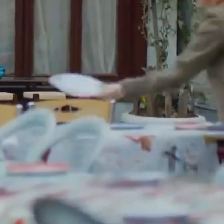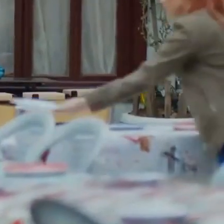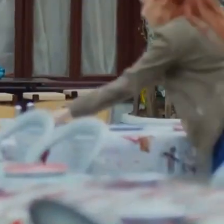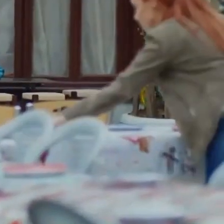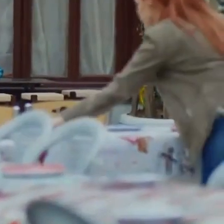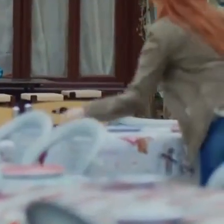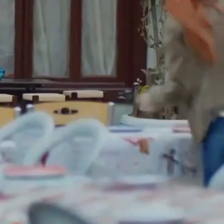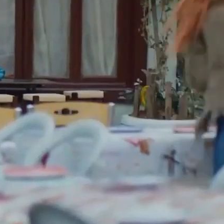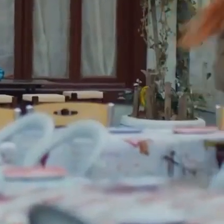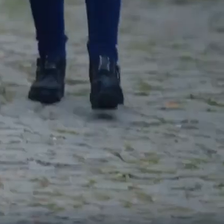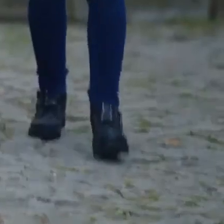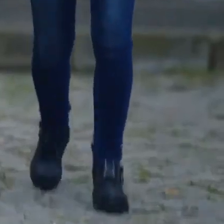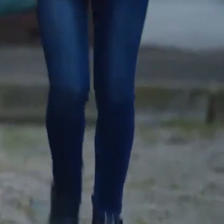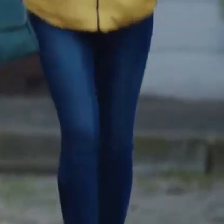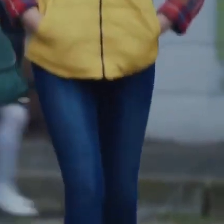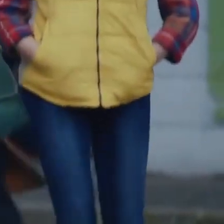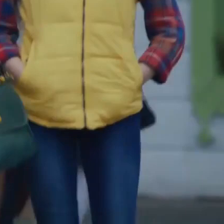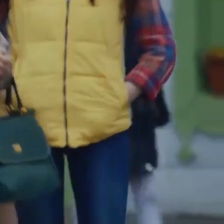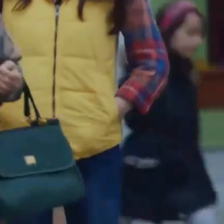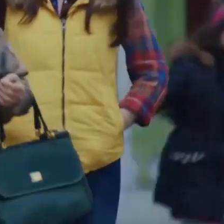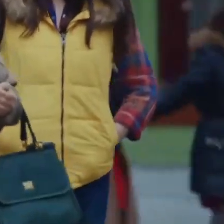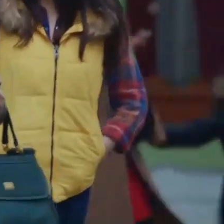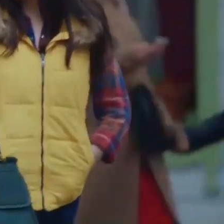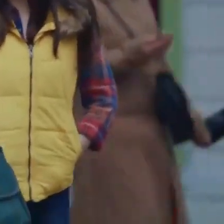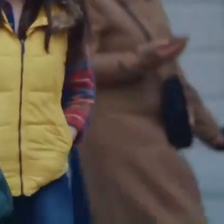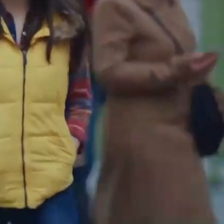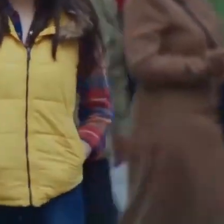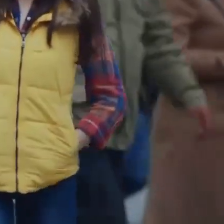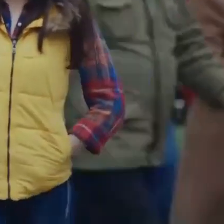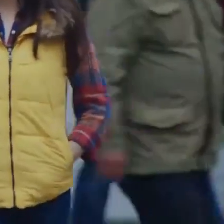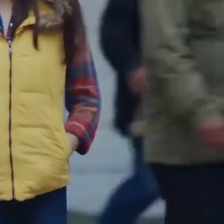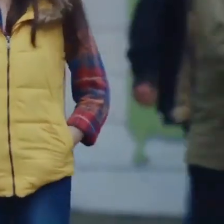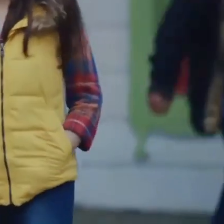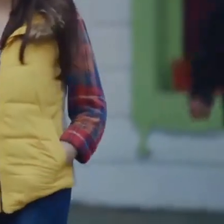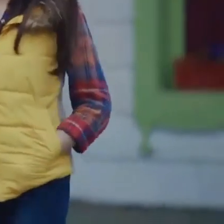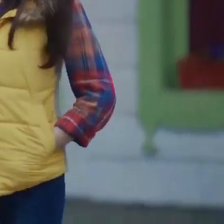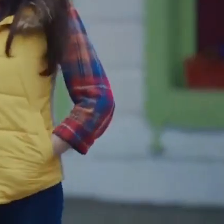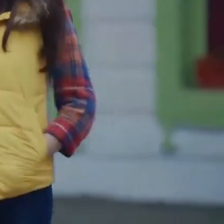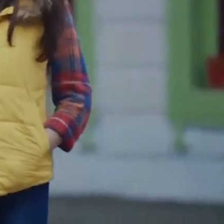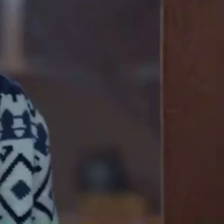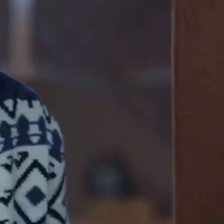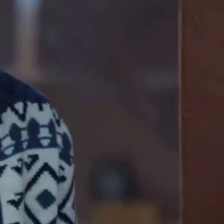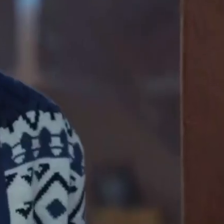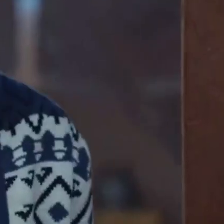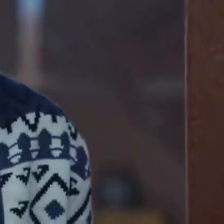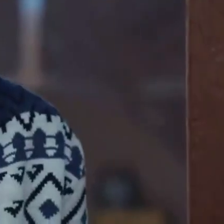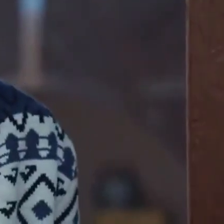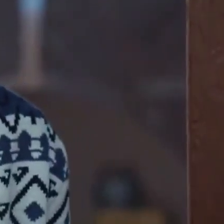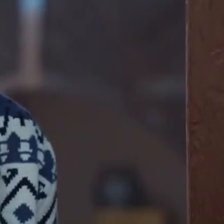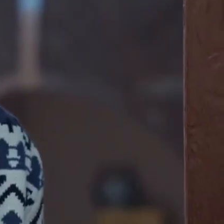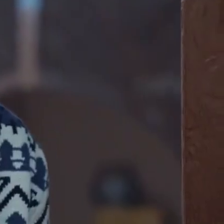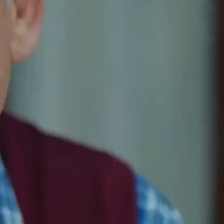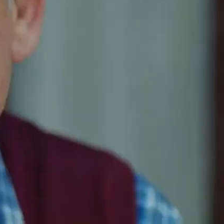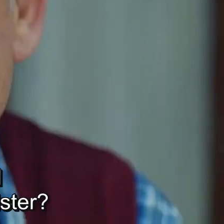getirdi. Münir'in dikkatle baktığı tarafta Adile Sevda ile yürümekte. Önüne çıkan kediyi kovalayıp başını